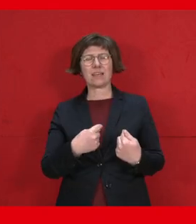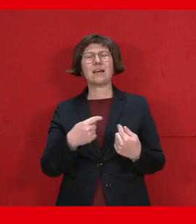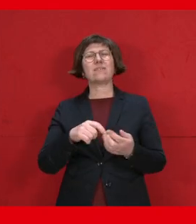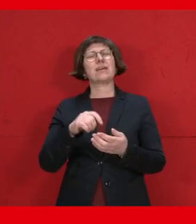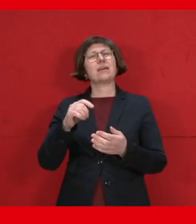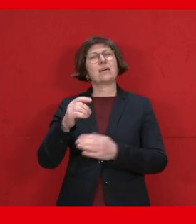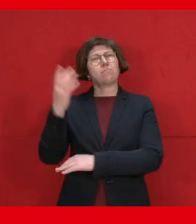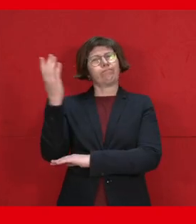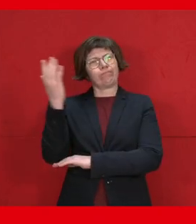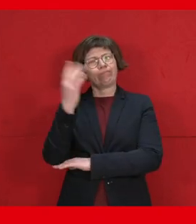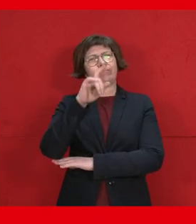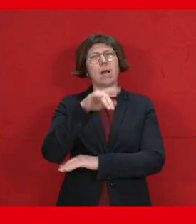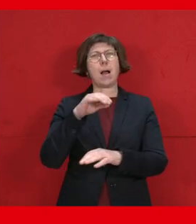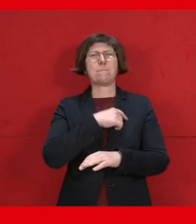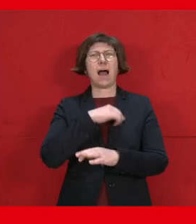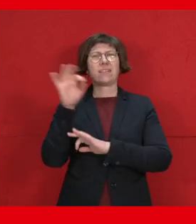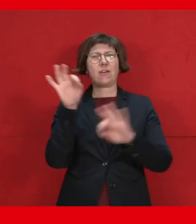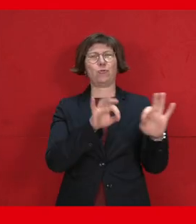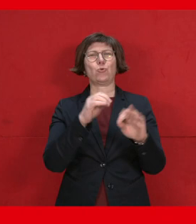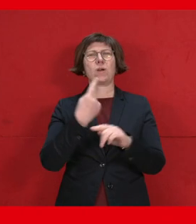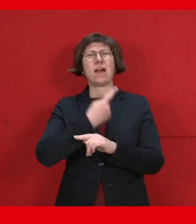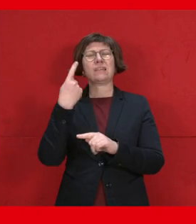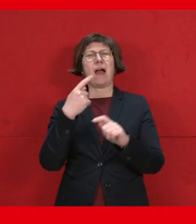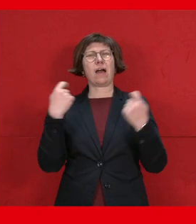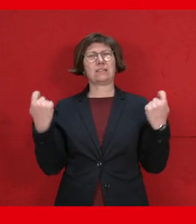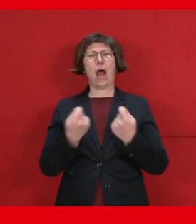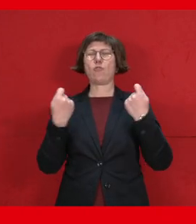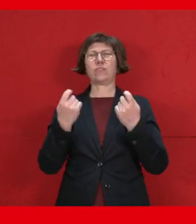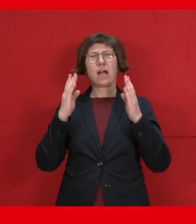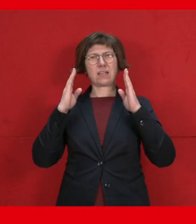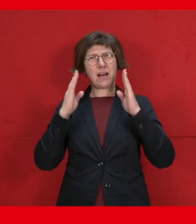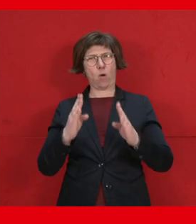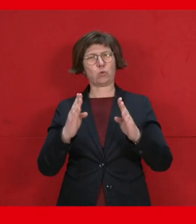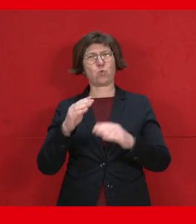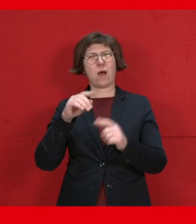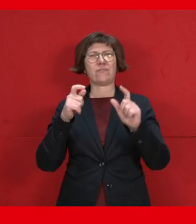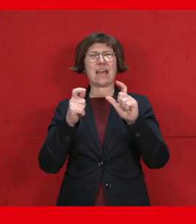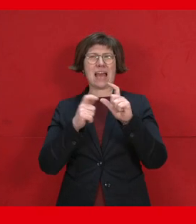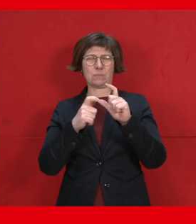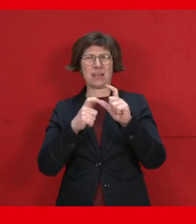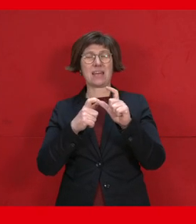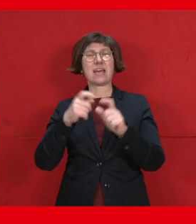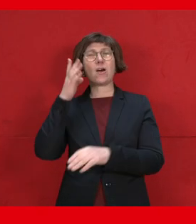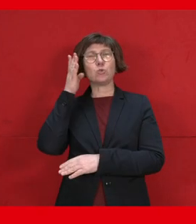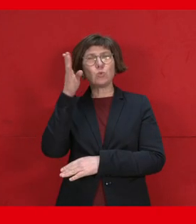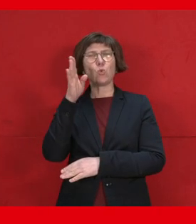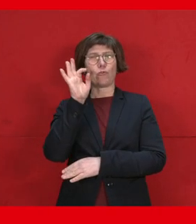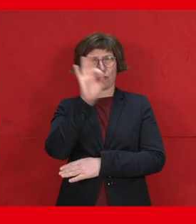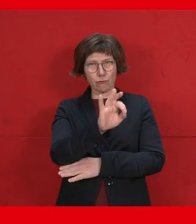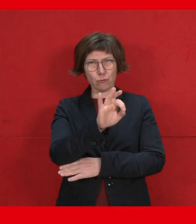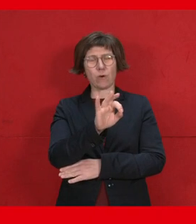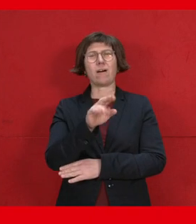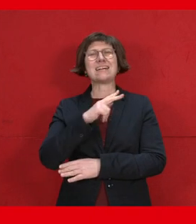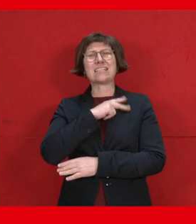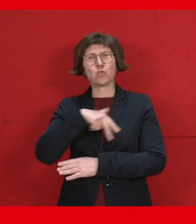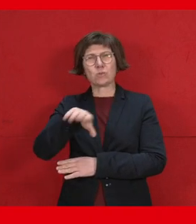Statements der Parteiführung anlässlich der Jahresauftaktklausur der SPD unter dem Motto Zukunft für dich,